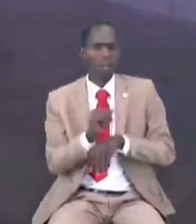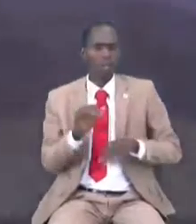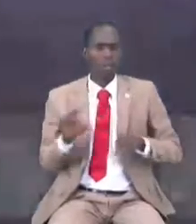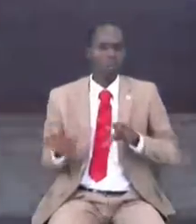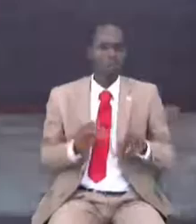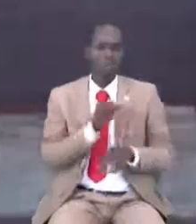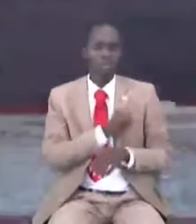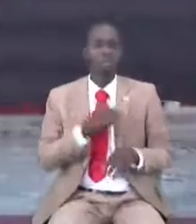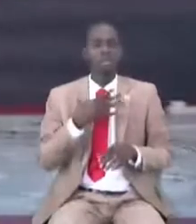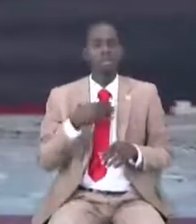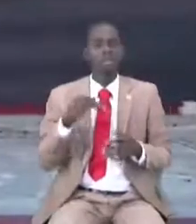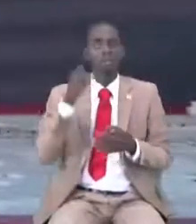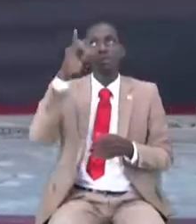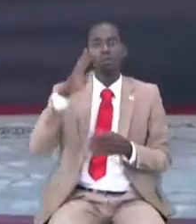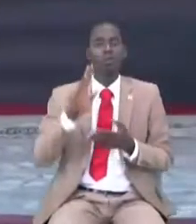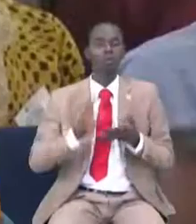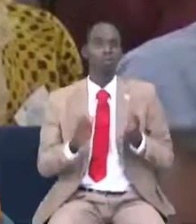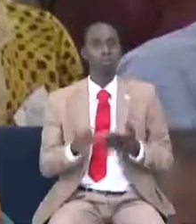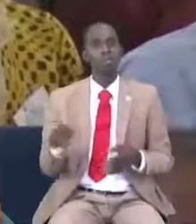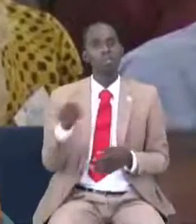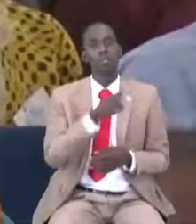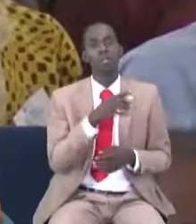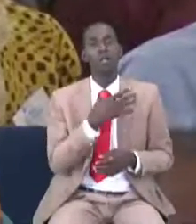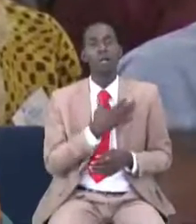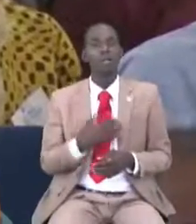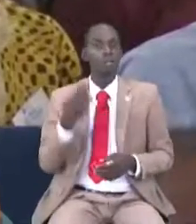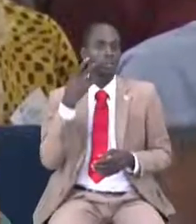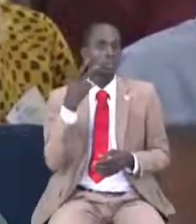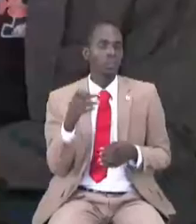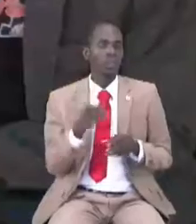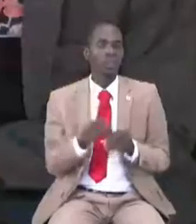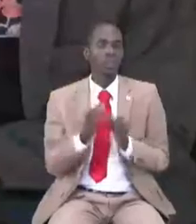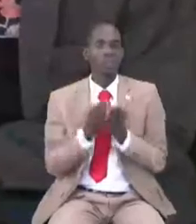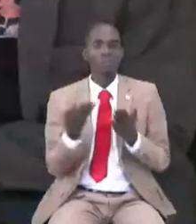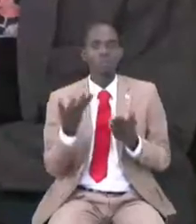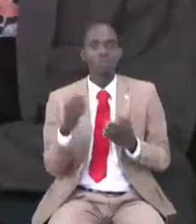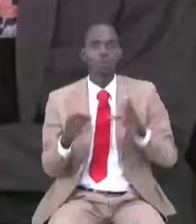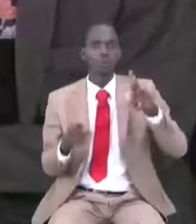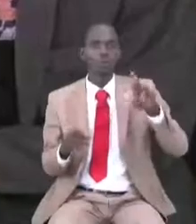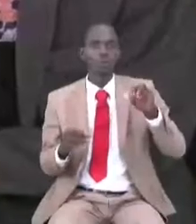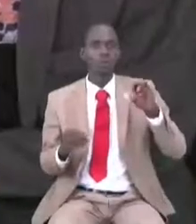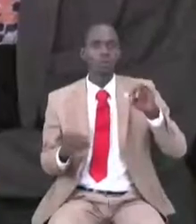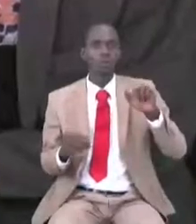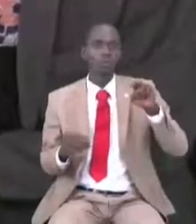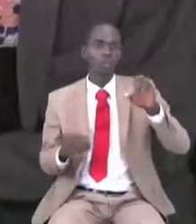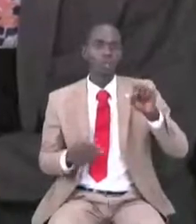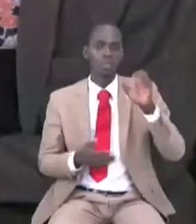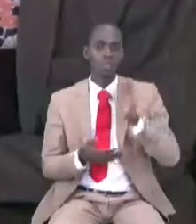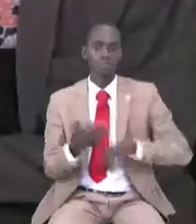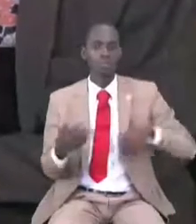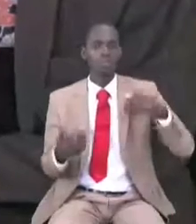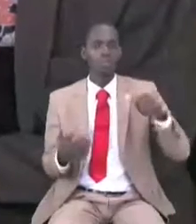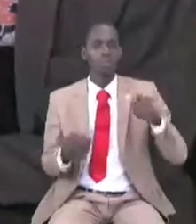Romains 10. Romains 10, verset 9. Romains chapitre